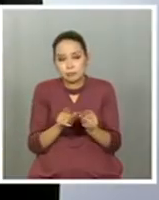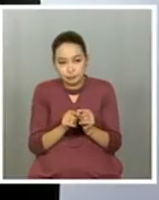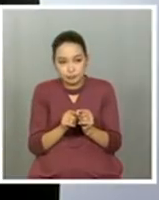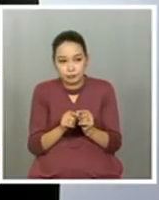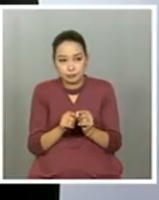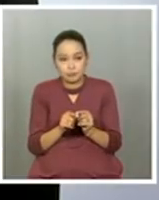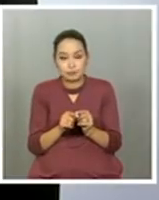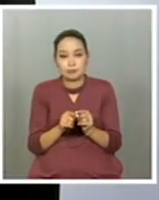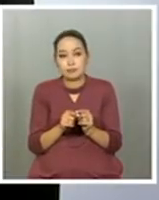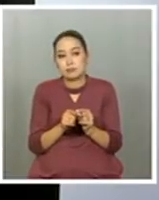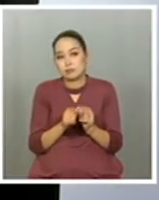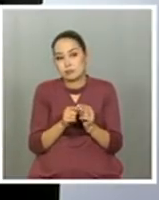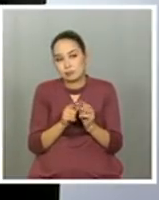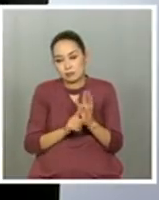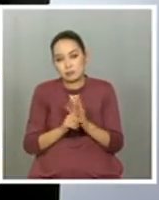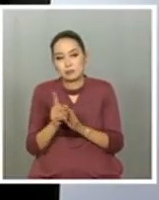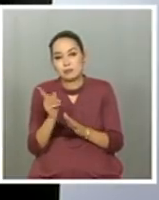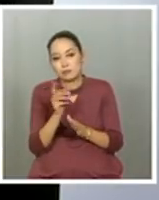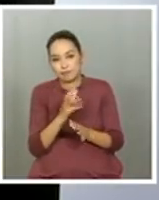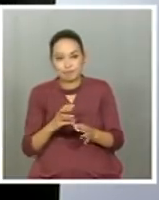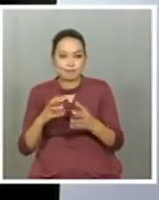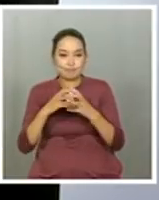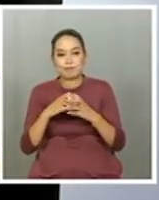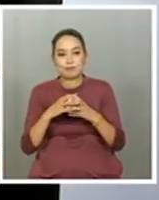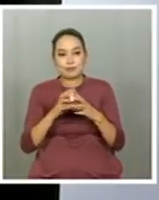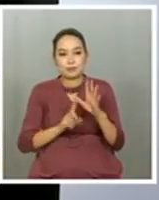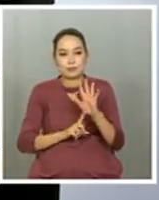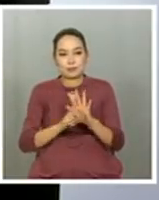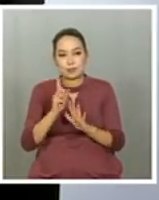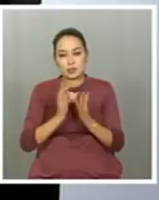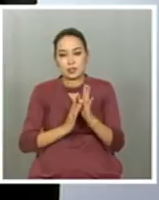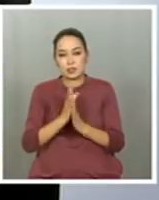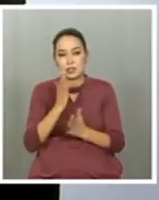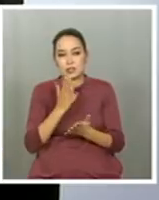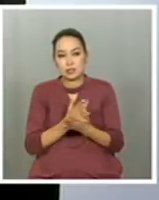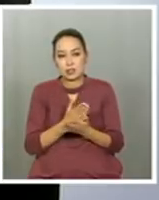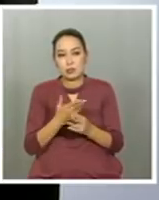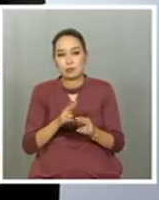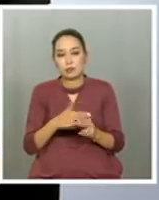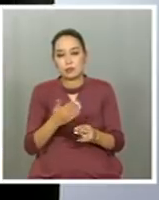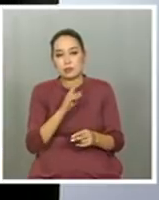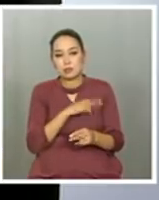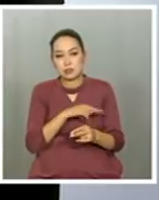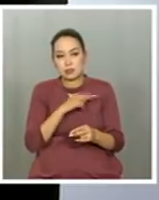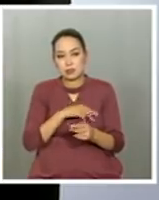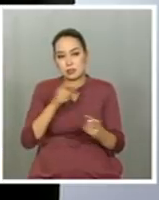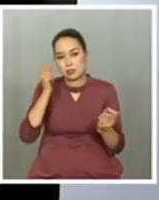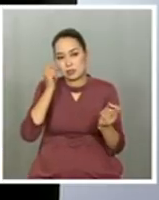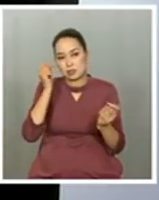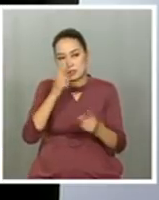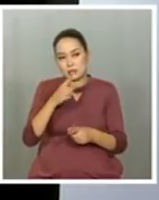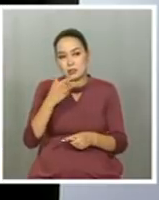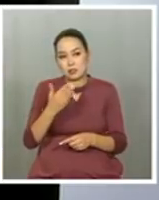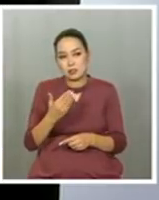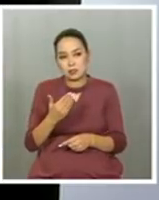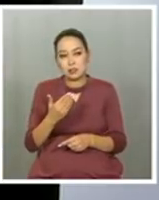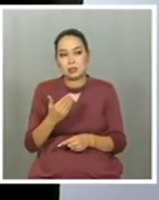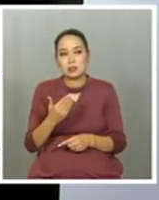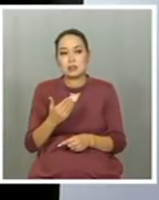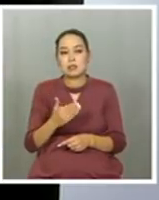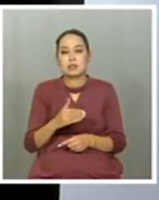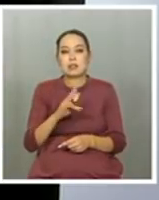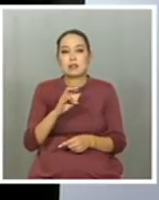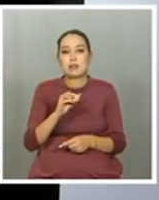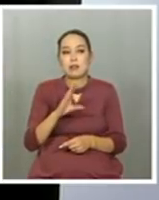қосарлы ұрықтану деп атаймыз. Бұл процесті анықтаған әкелі балалы